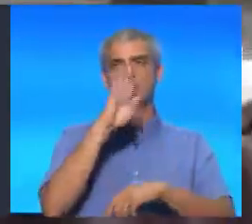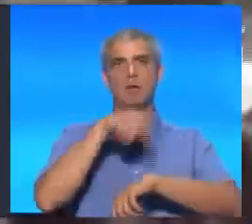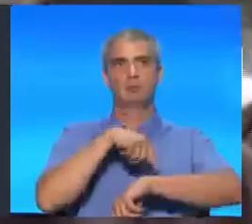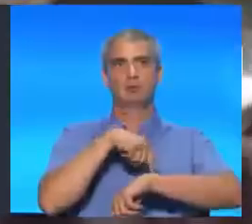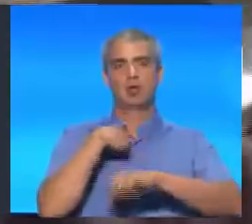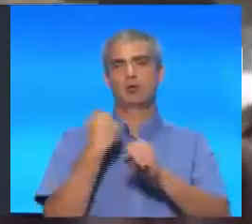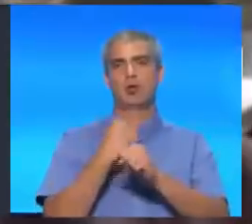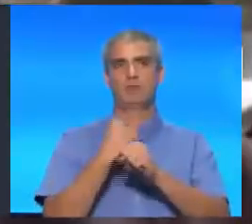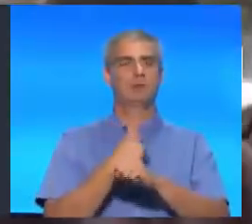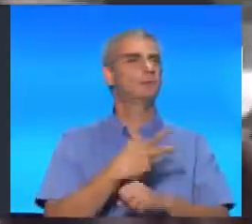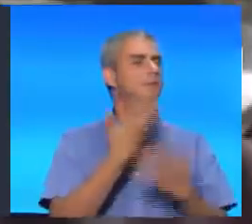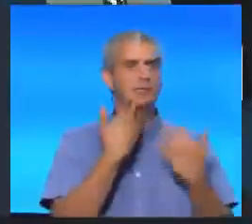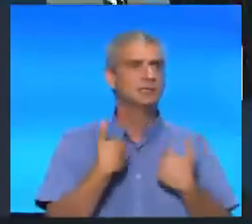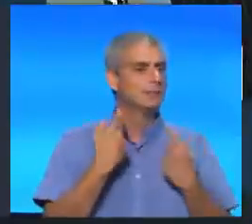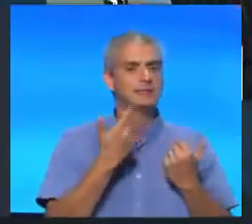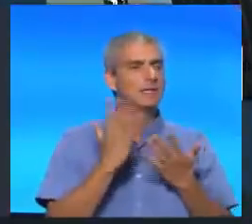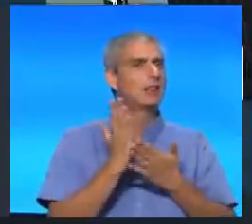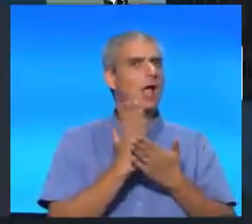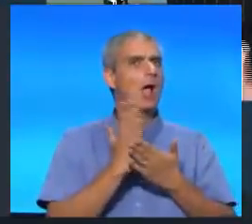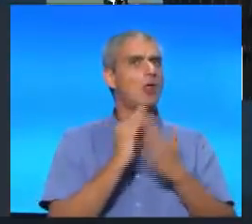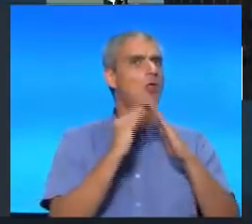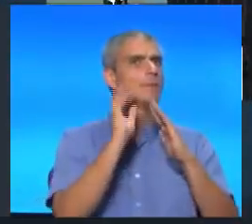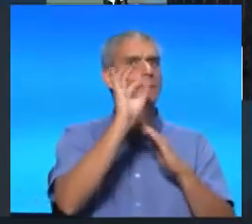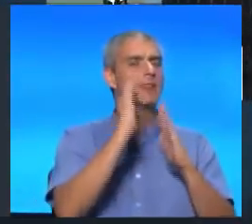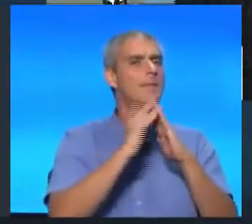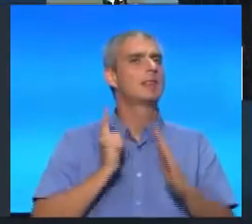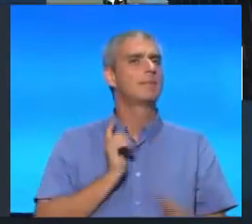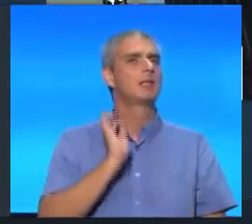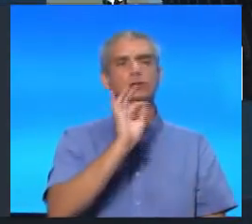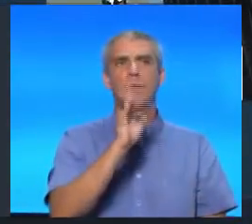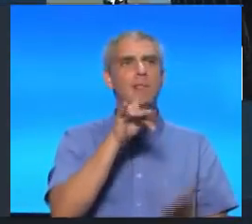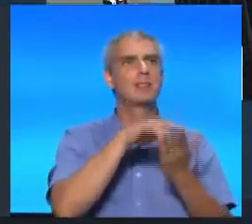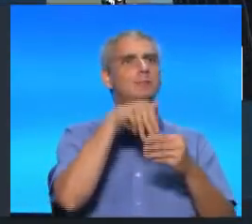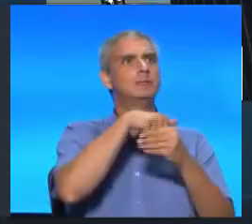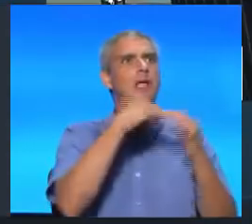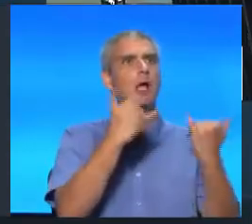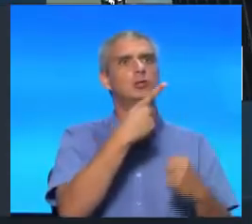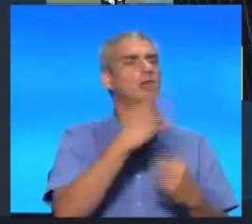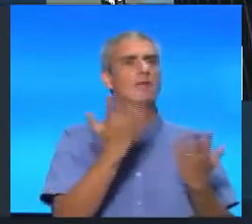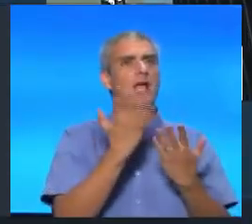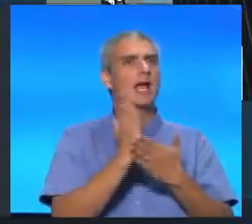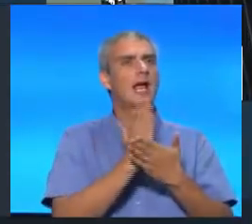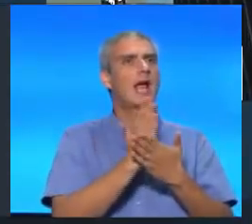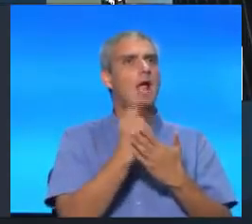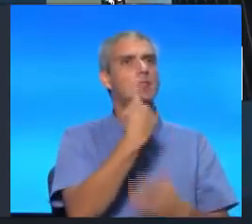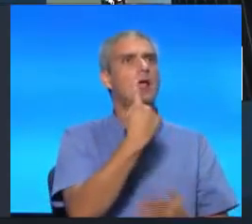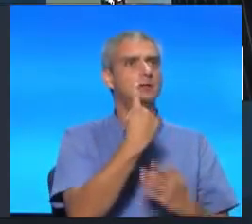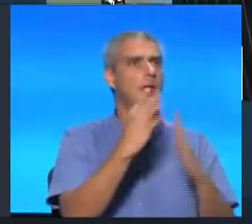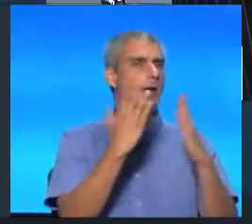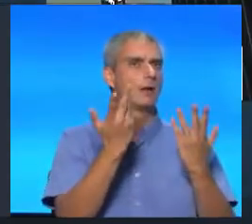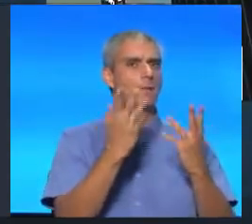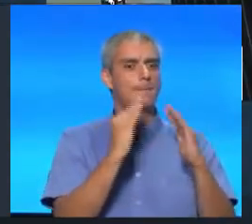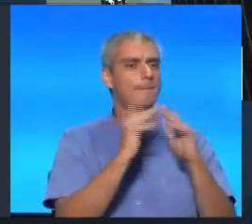פעילים. אז ספר לנו קצת על ההכנות בבית, בבית הפרטי שלך, מי נמצא שם עכשיו? איך הכנתם את עצמכם מבחינת